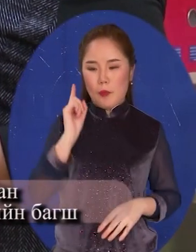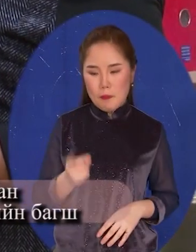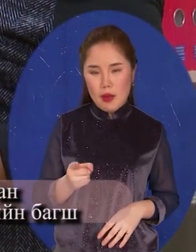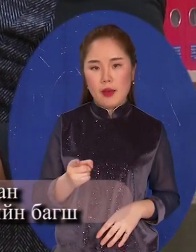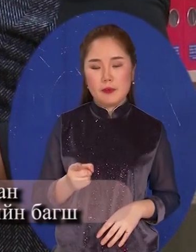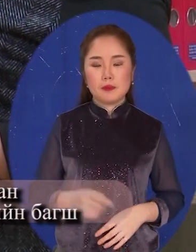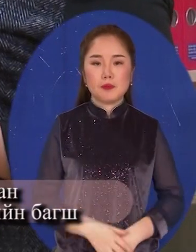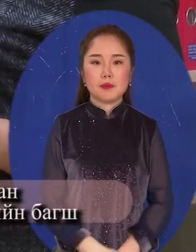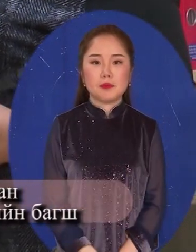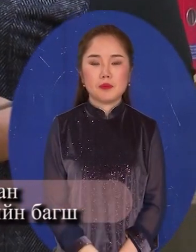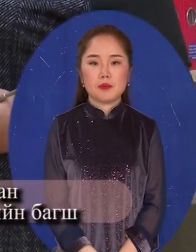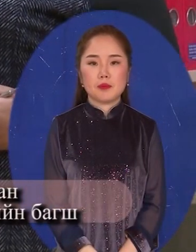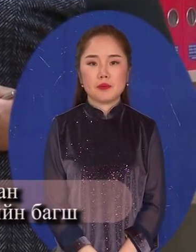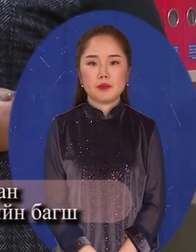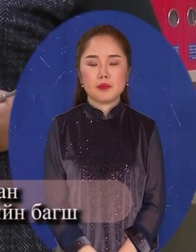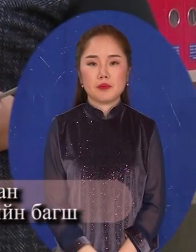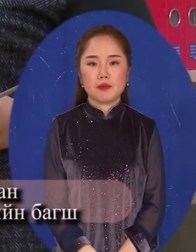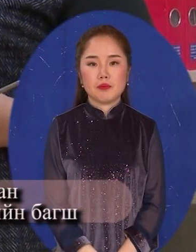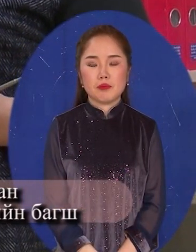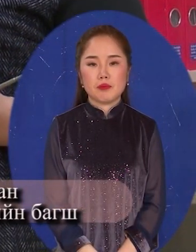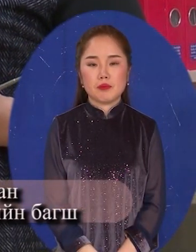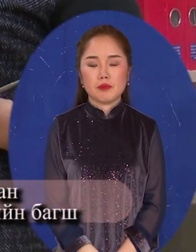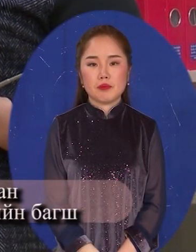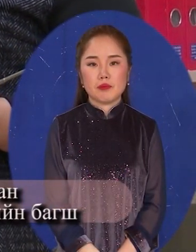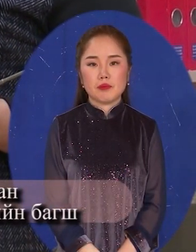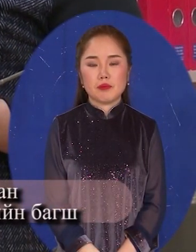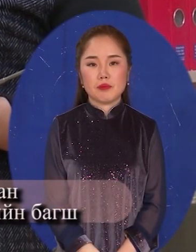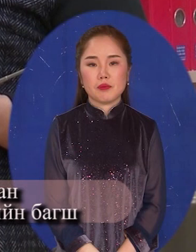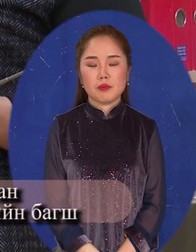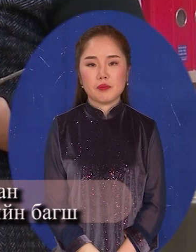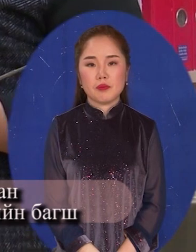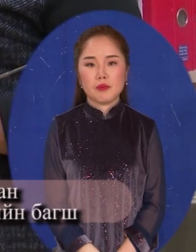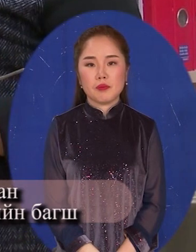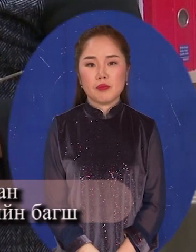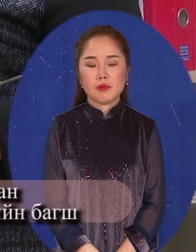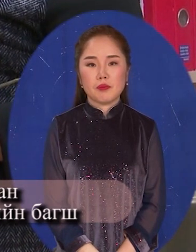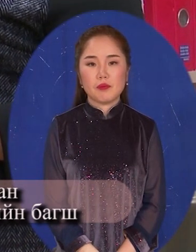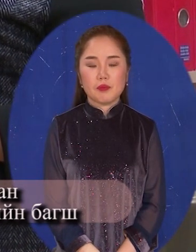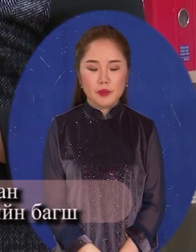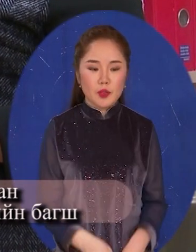700, 800, 900, 1000. 1000 tögürük bar eken de boylap